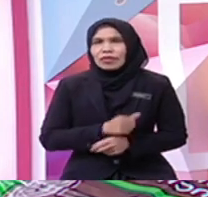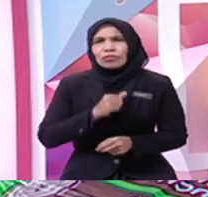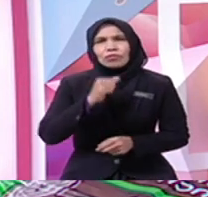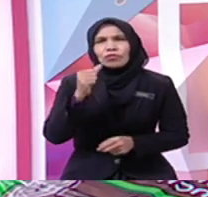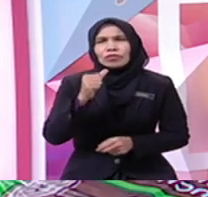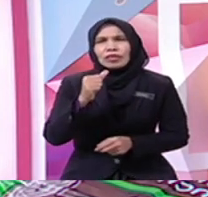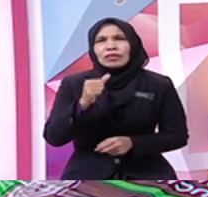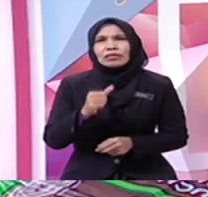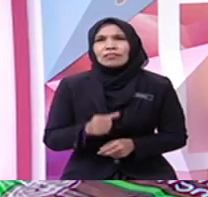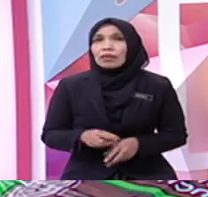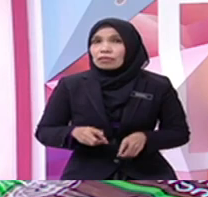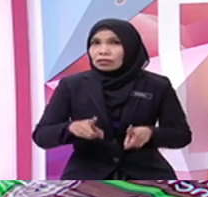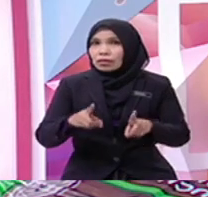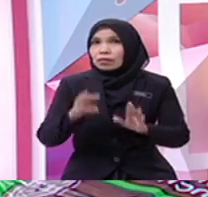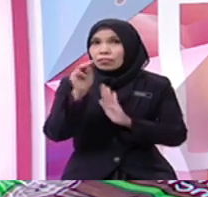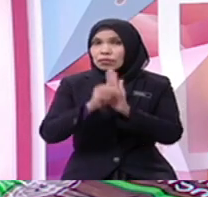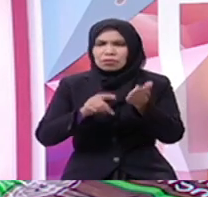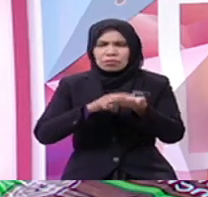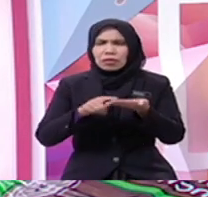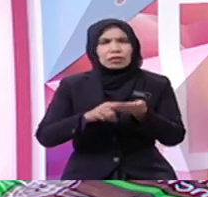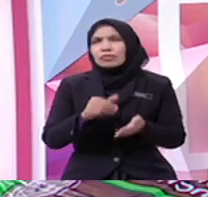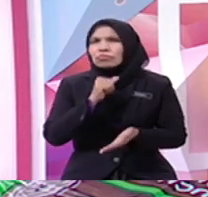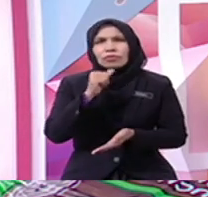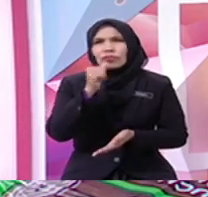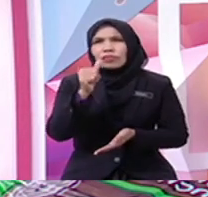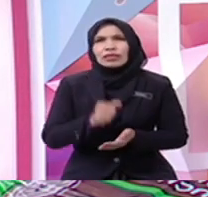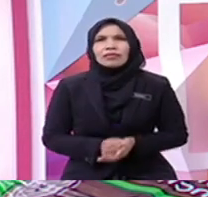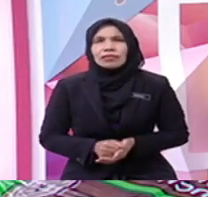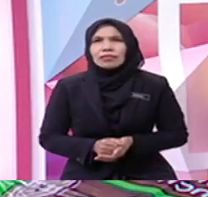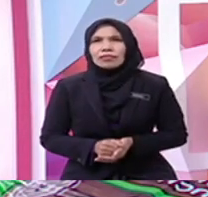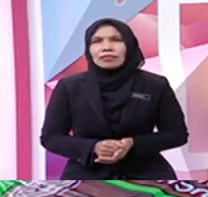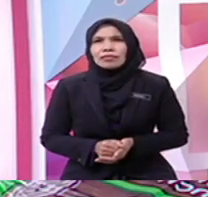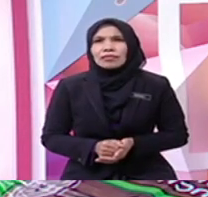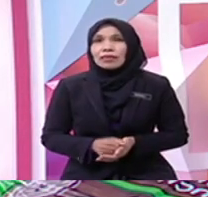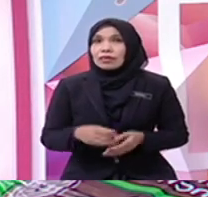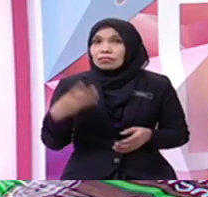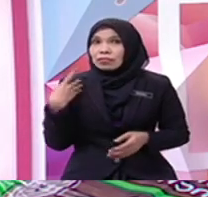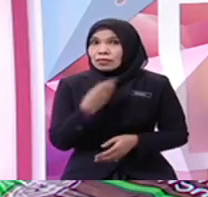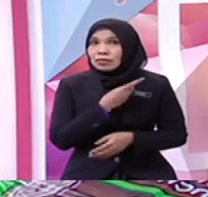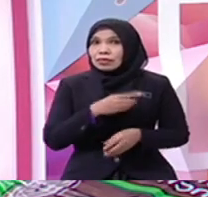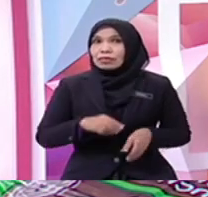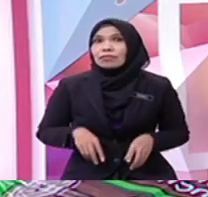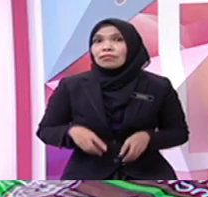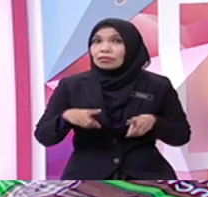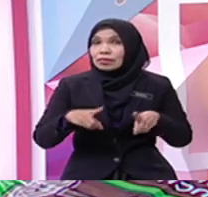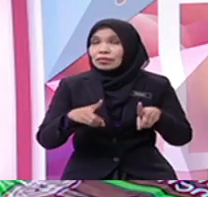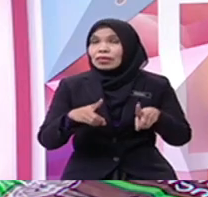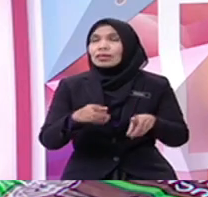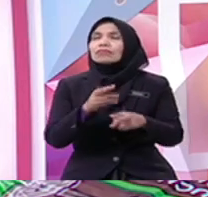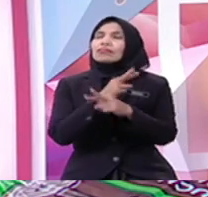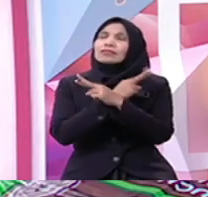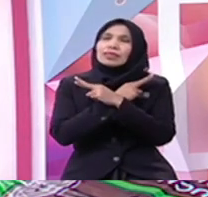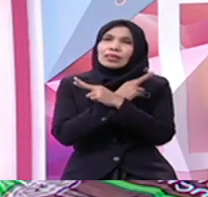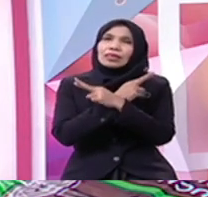kapur temui baca buku ke ini lihat maksudnya BH yang secukupnya macam hidup Oke hijau kita